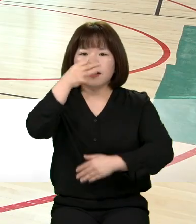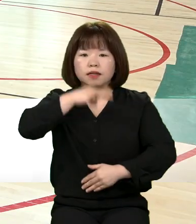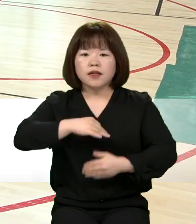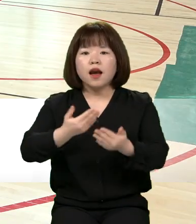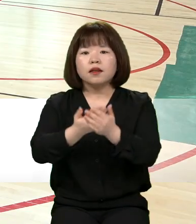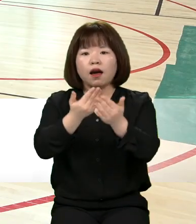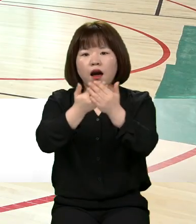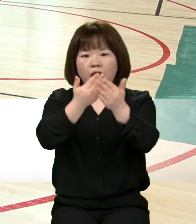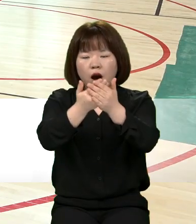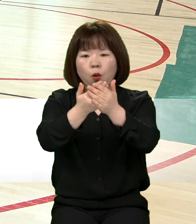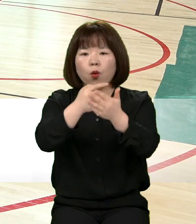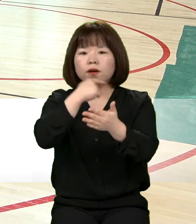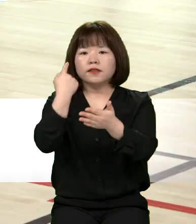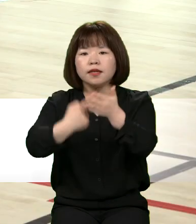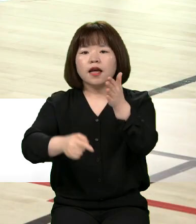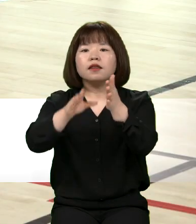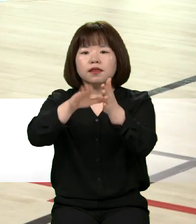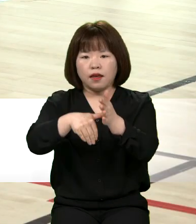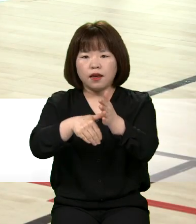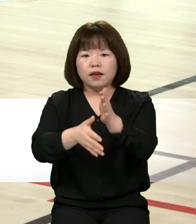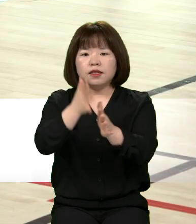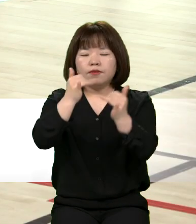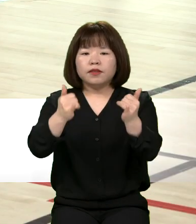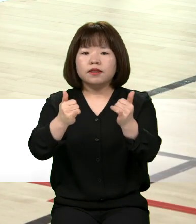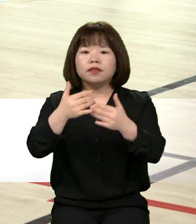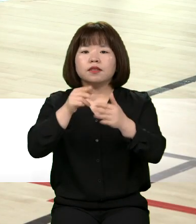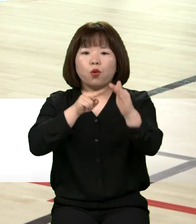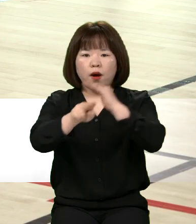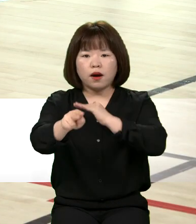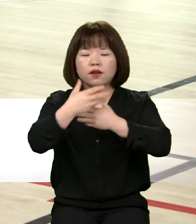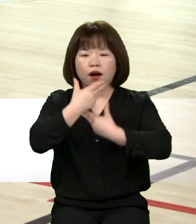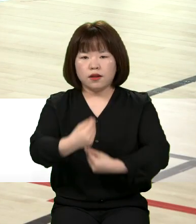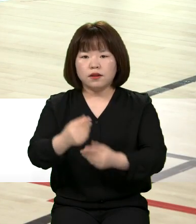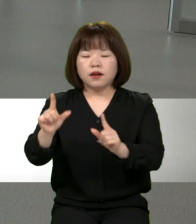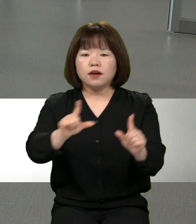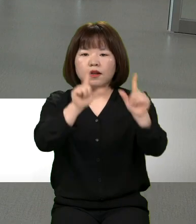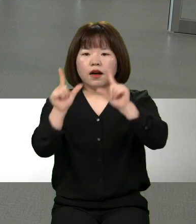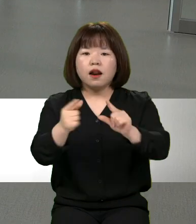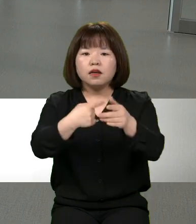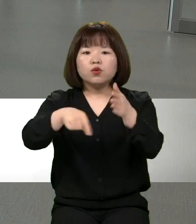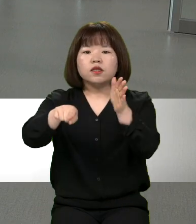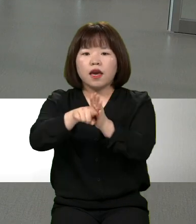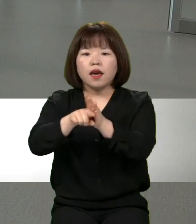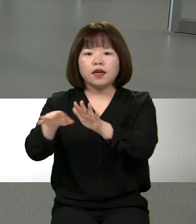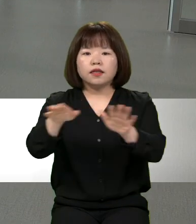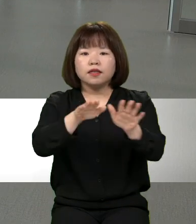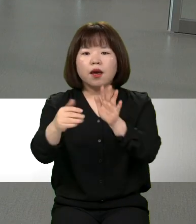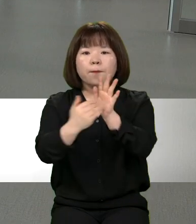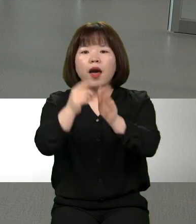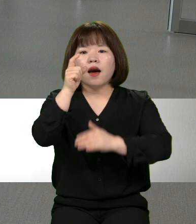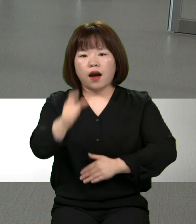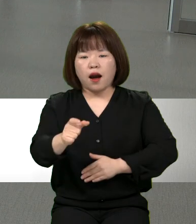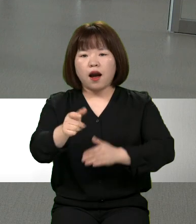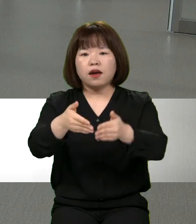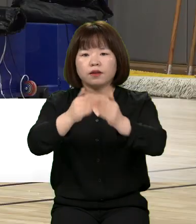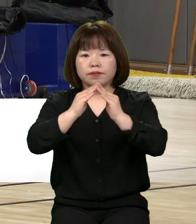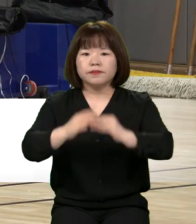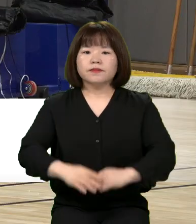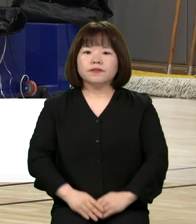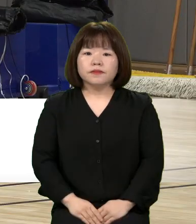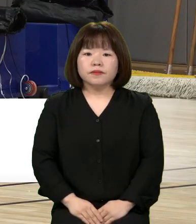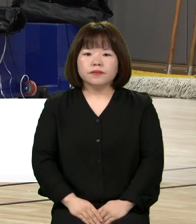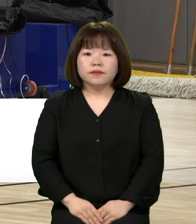주민 삶의 질을 향상하고 재난 시에는 시민들이 대 pu 안전하게 생활할 수 있도록 매진 특급 성능을